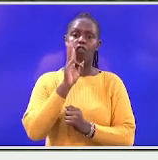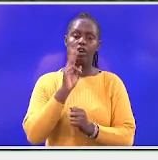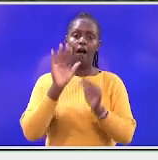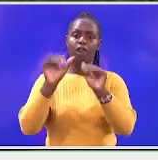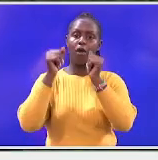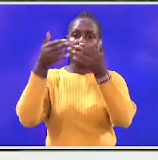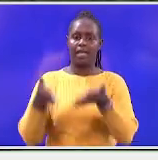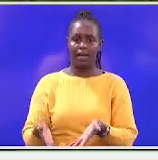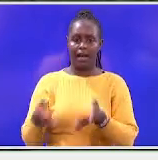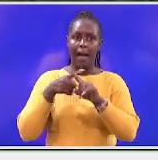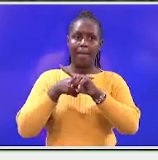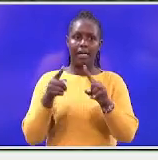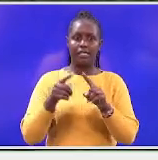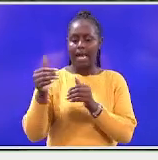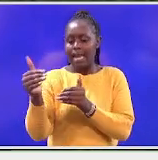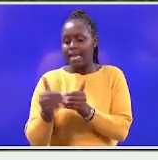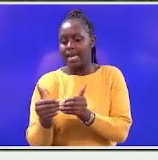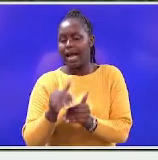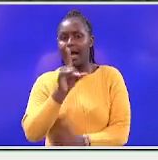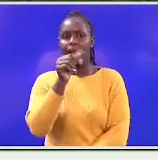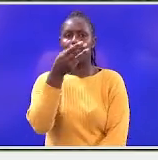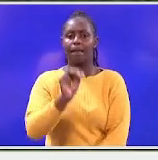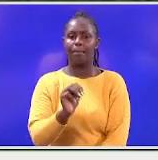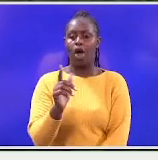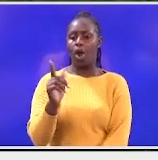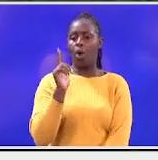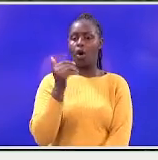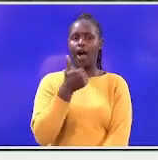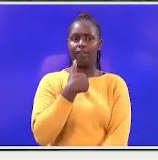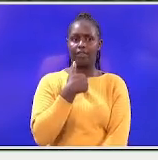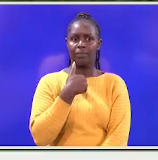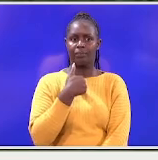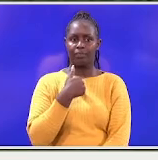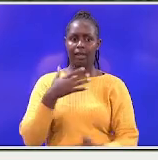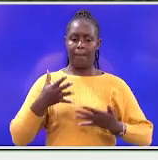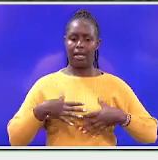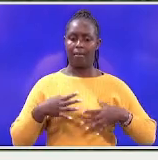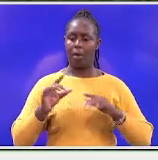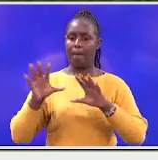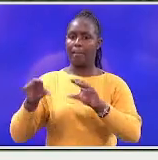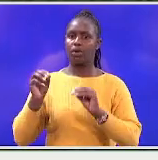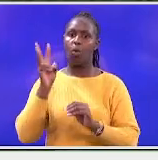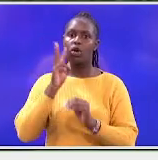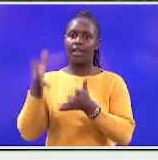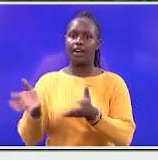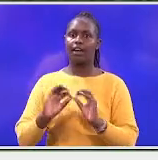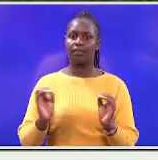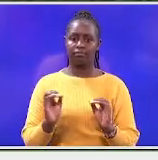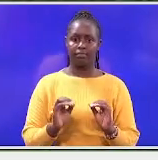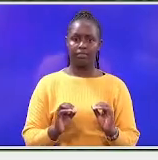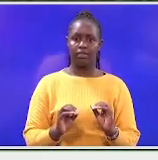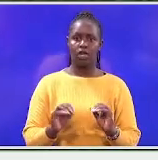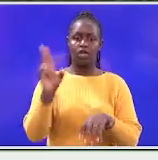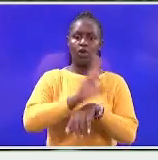hapo karibu na damu, imewekwa sheria, sisi wananchi kwa hapa hawezi toa maji kwa hiyo damu. Hawezi tumia hiyo maji kwa